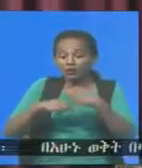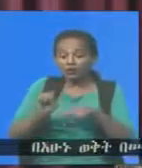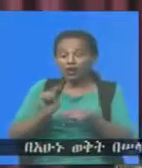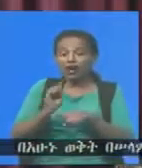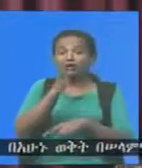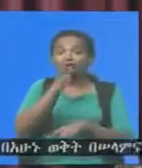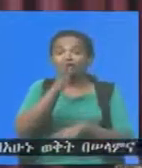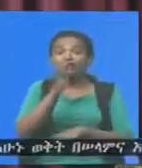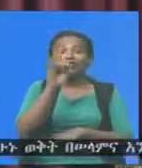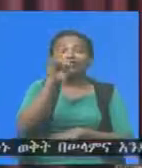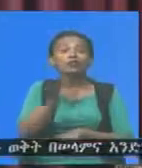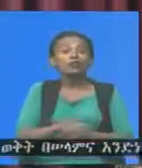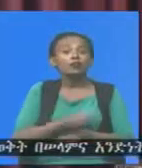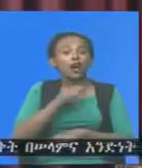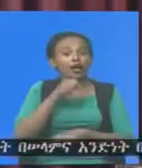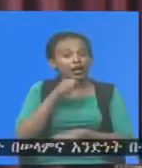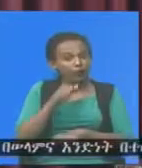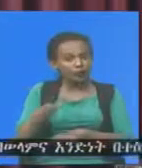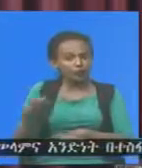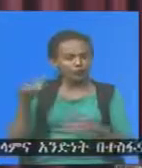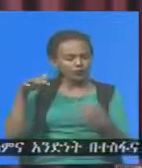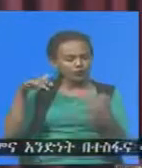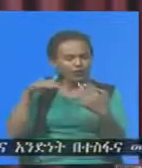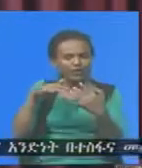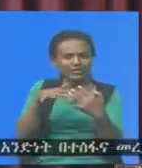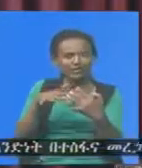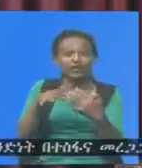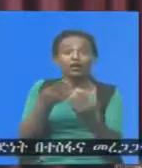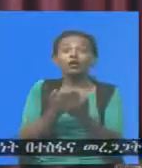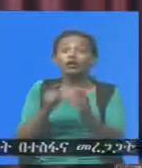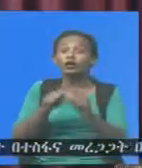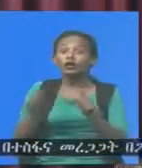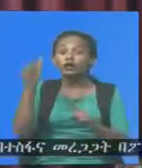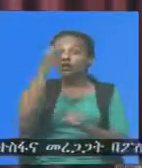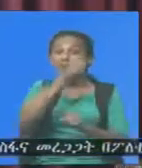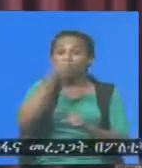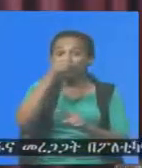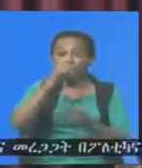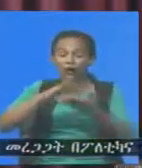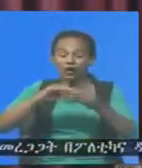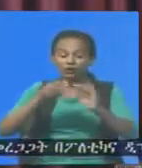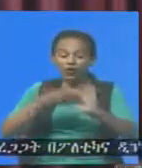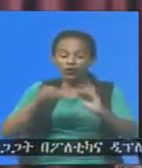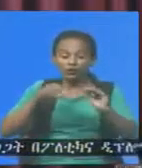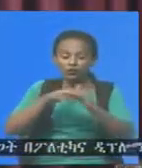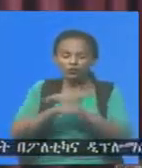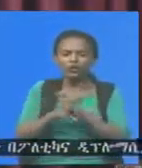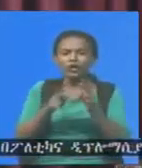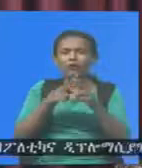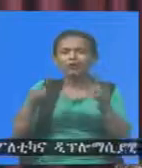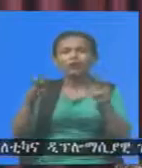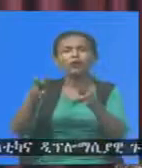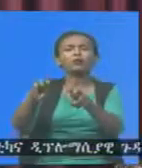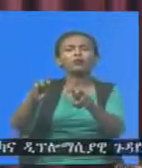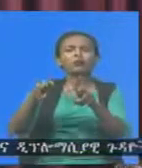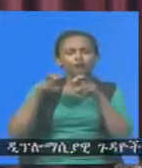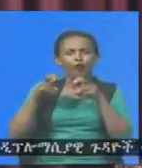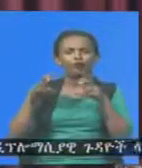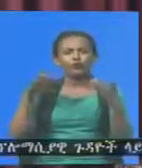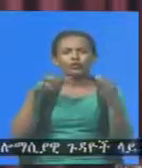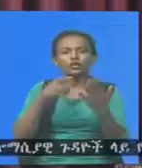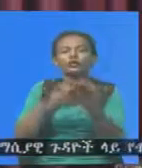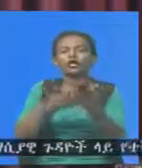ሊፈጠር የማይገባው ጦርነት፣ ነገር ግን በኢትዮጵያ ታሪክ ውስጥ በጣም የከፋው ጦርነት ይሄ ጦርነት